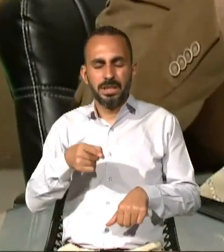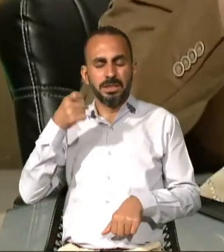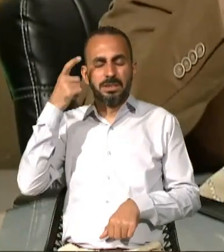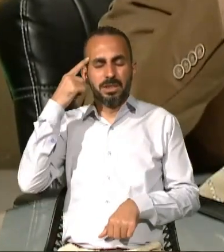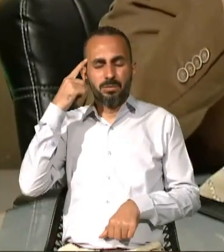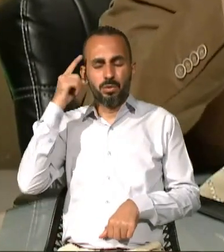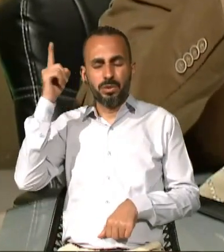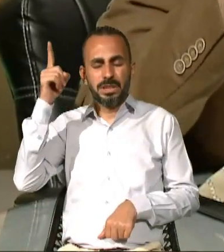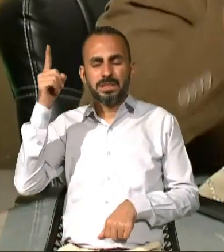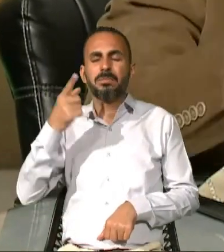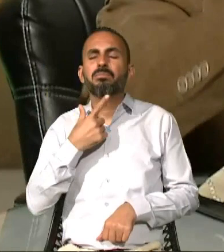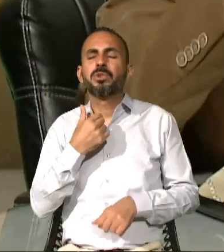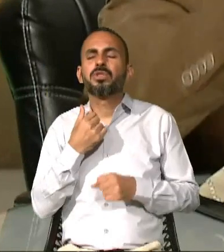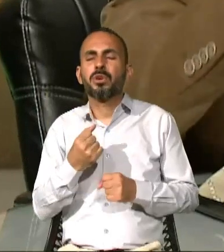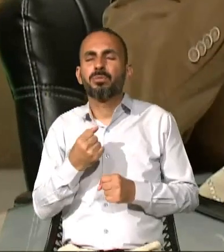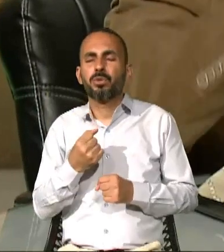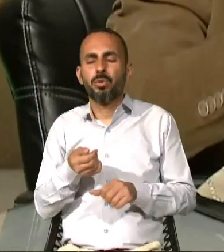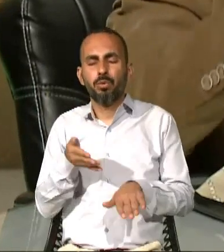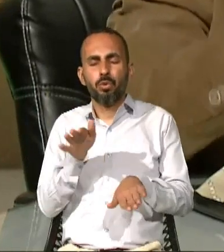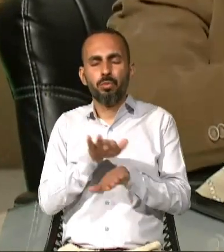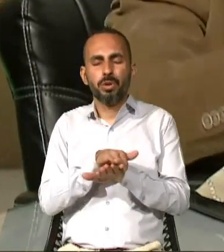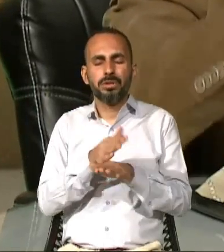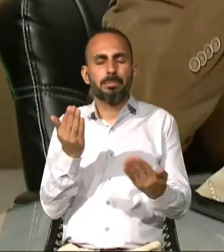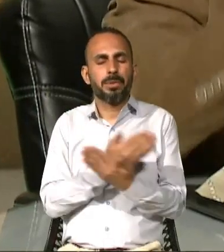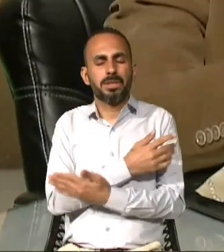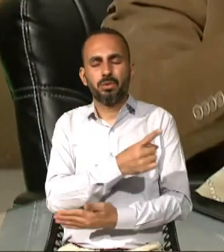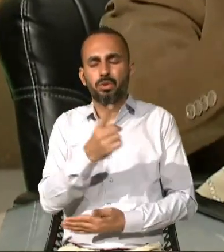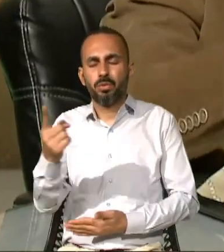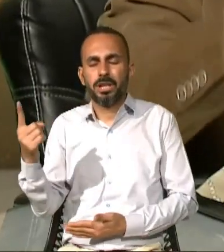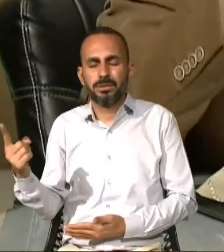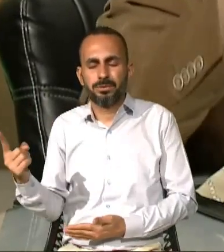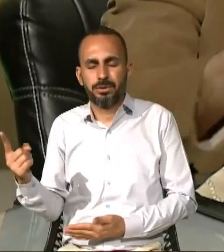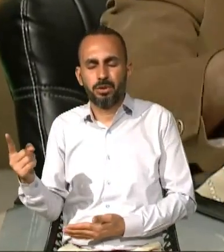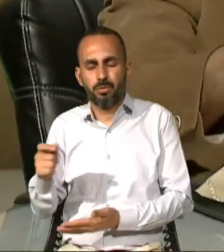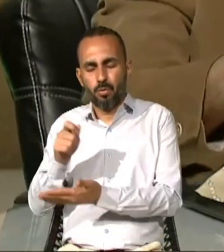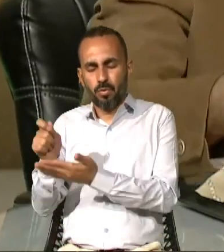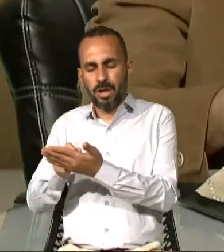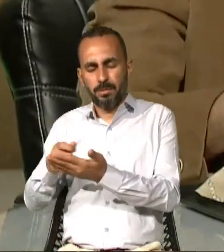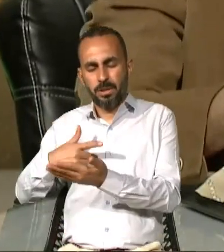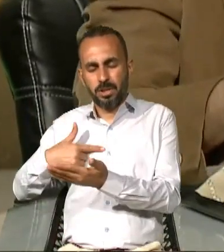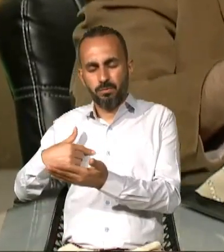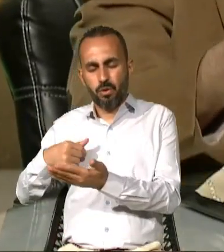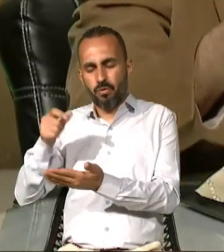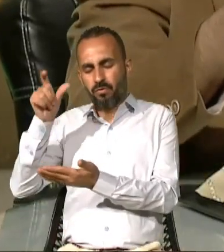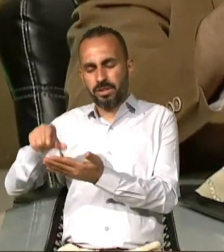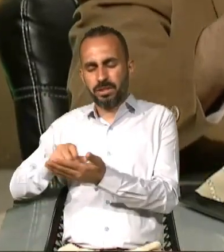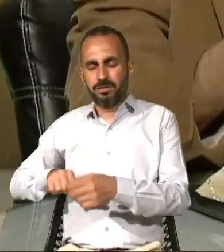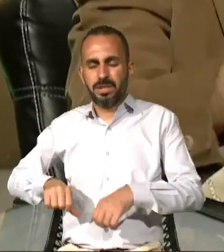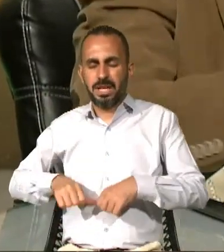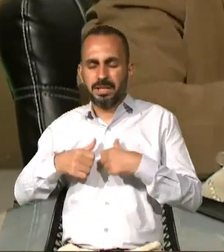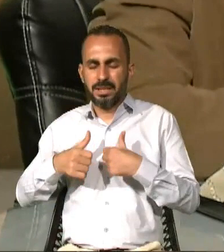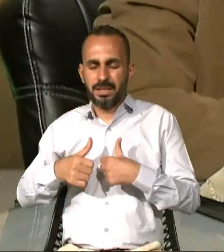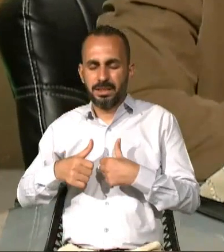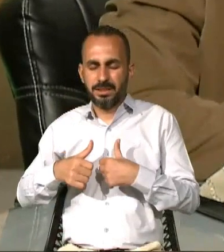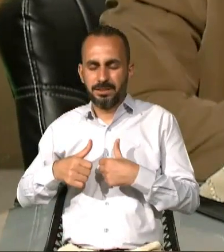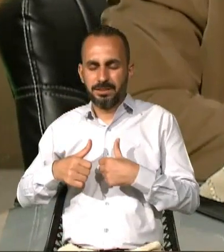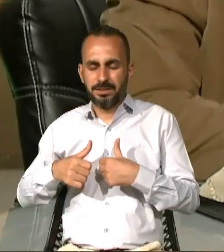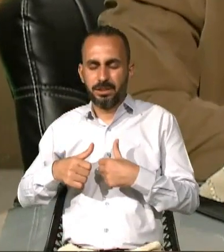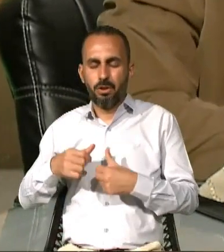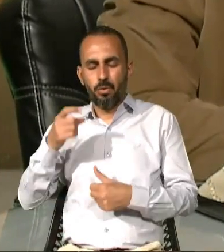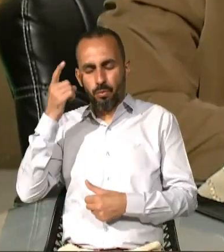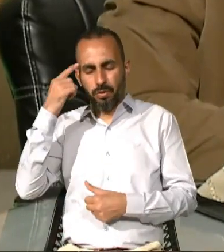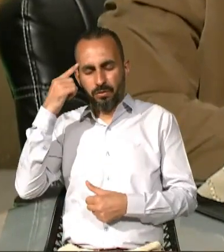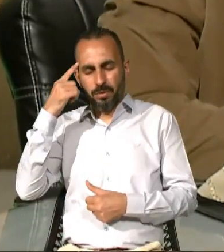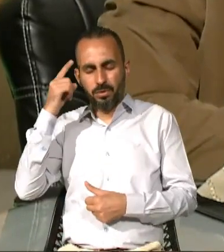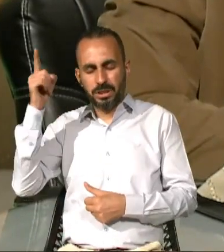وكتبت اسمائهم في سفر الحياة منذ تأسيس العالم، وينالوا هذا اليقين في هذا اليوم إن غفرت خطاياهم في اسم